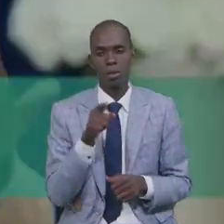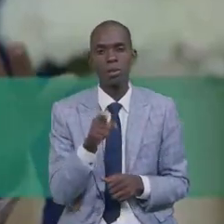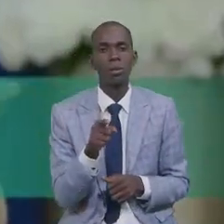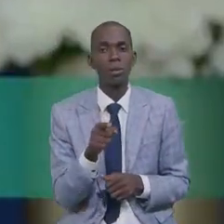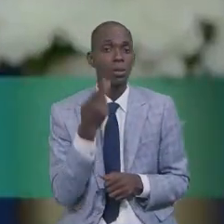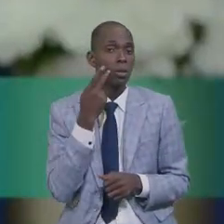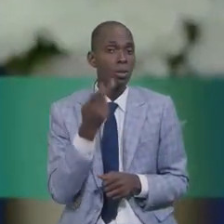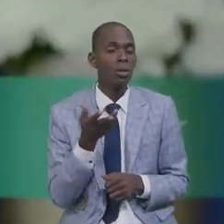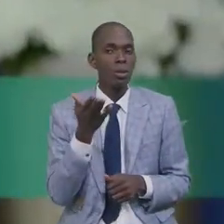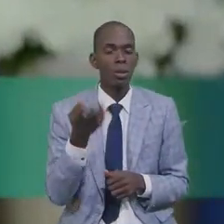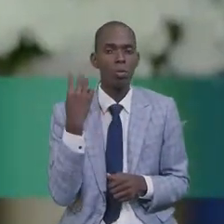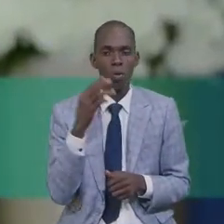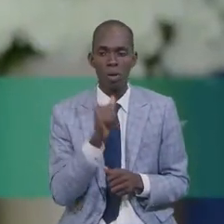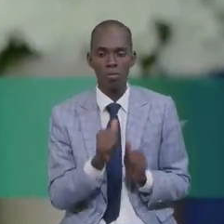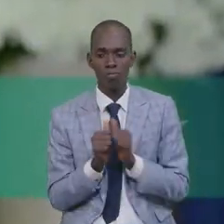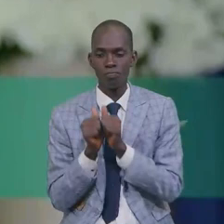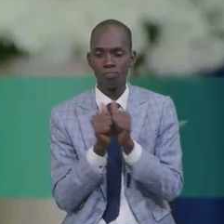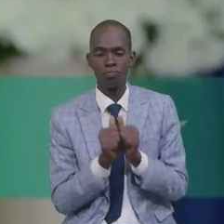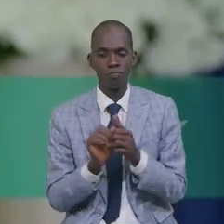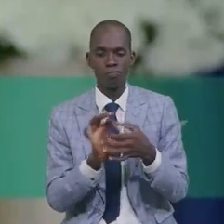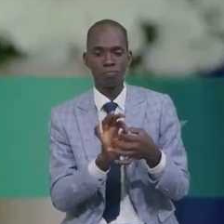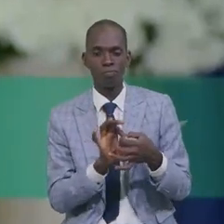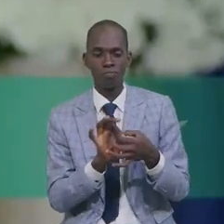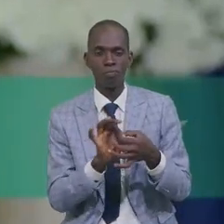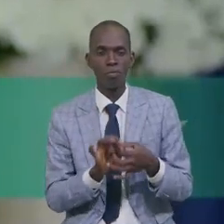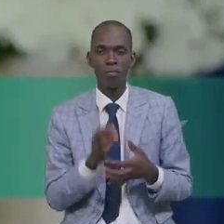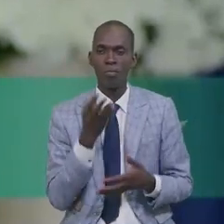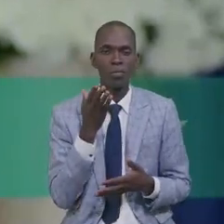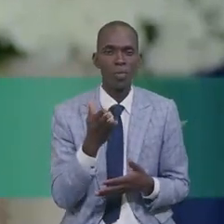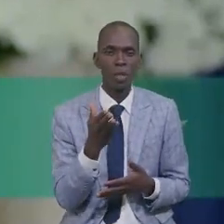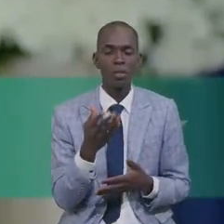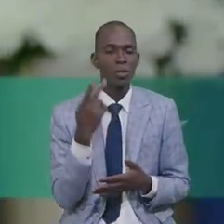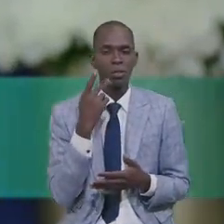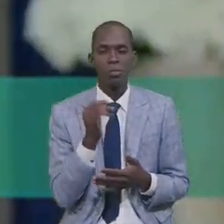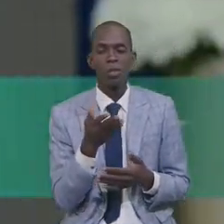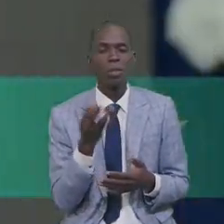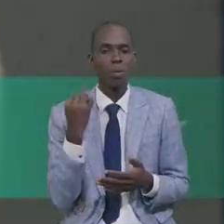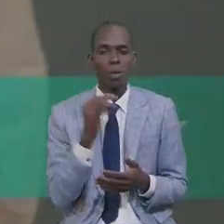devant toi, vous voyez, il y avait une compagnie ici, vous verrez,